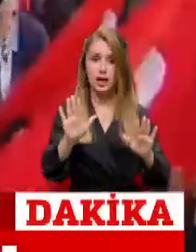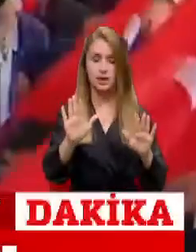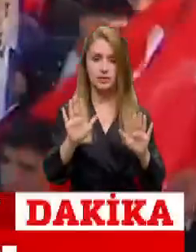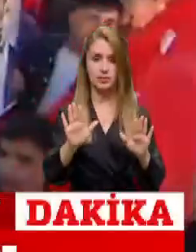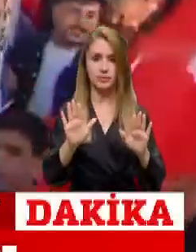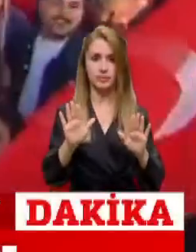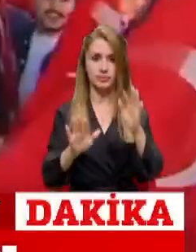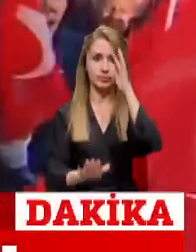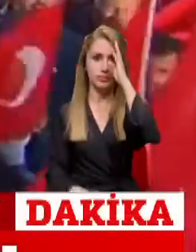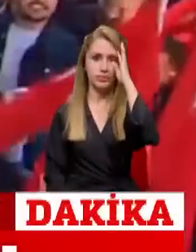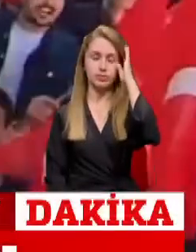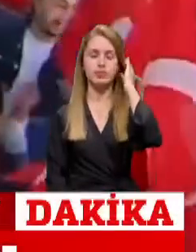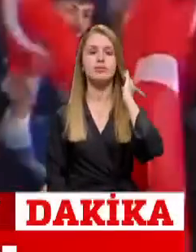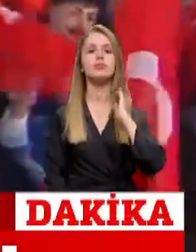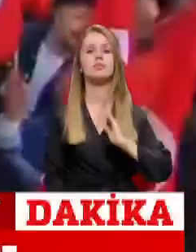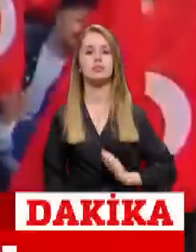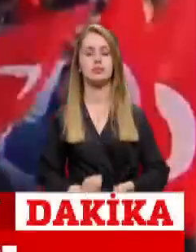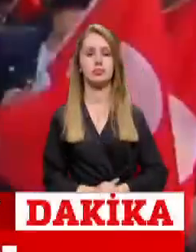sakin.